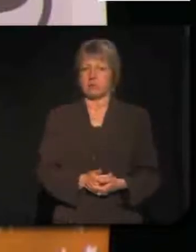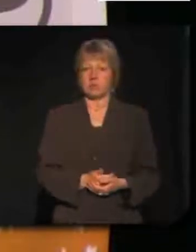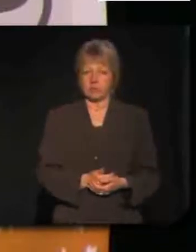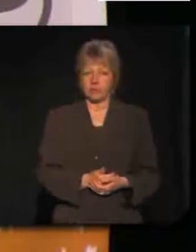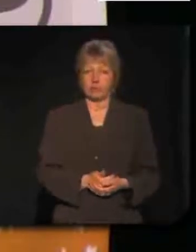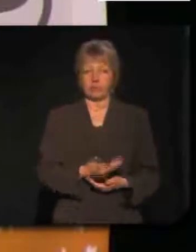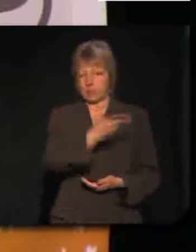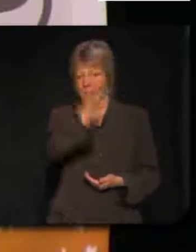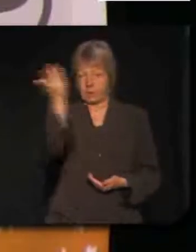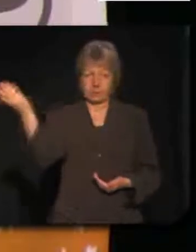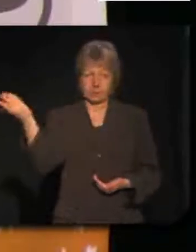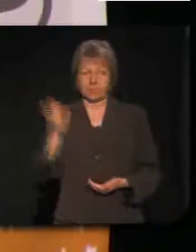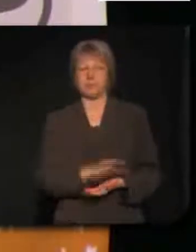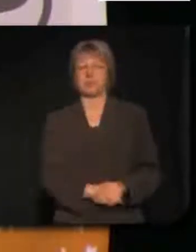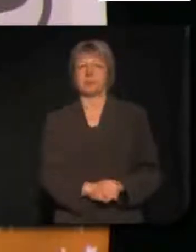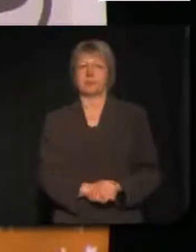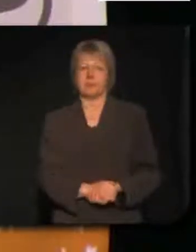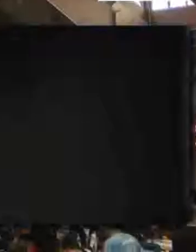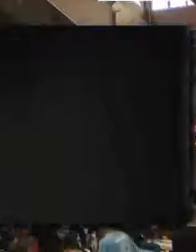ihr könnt loslegen